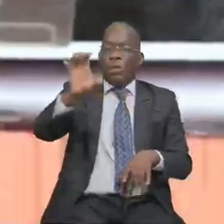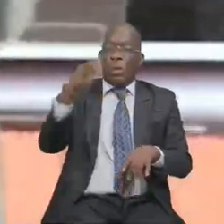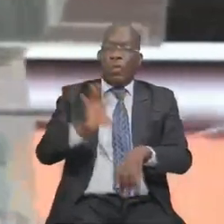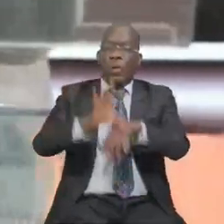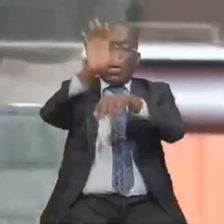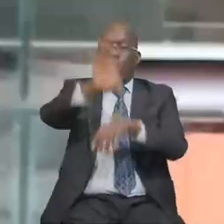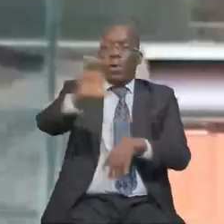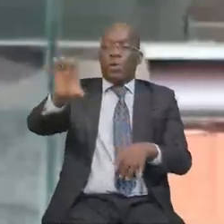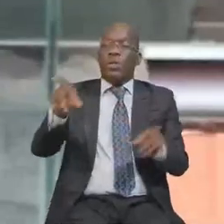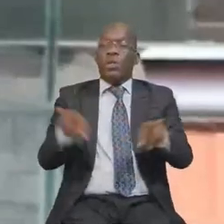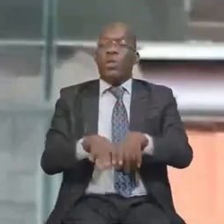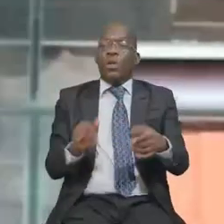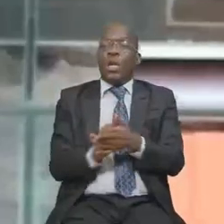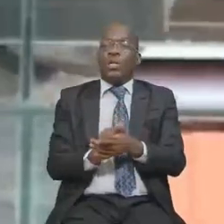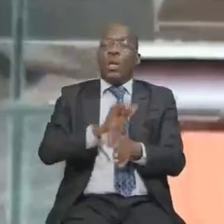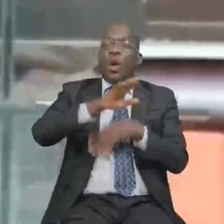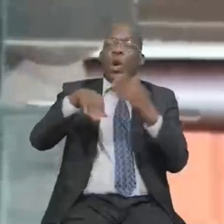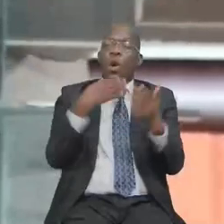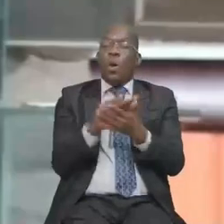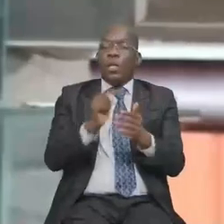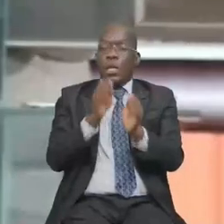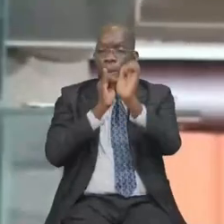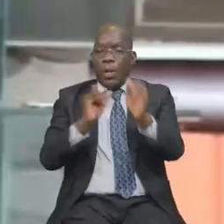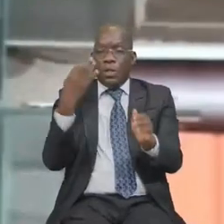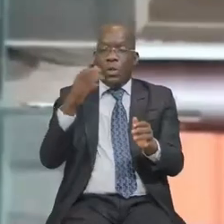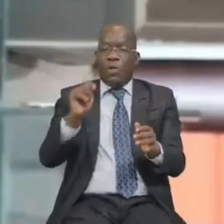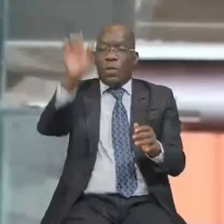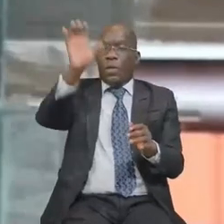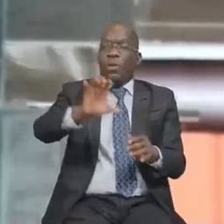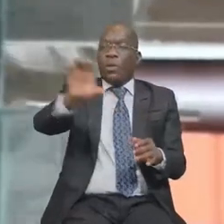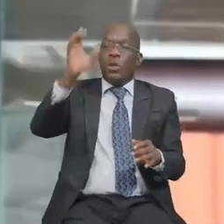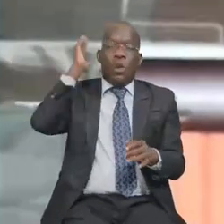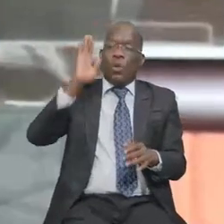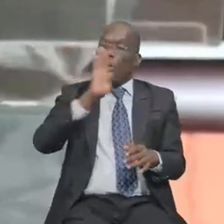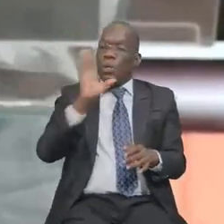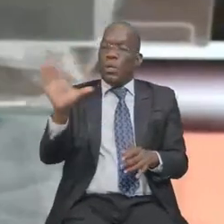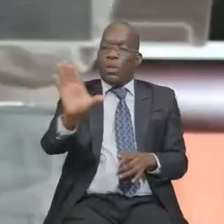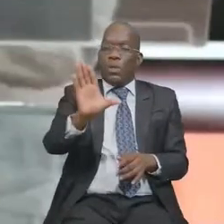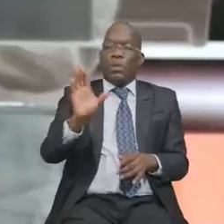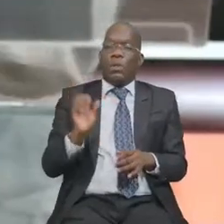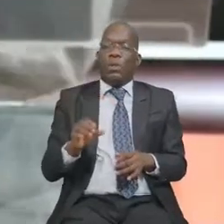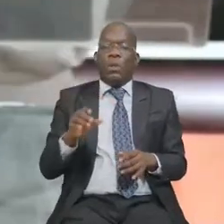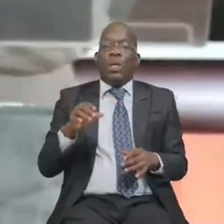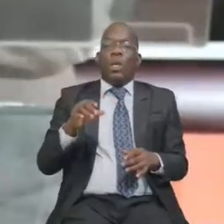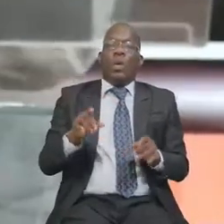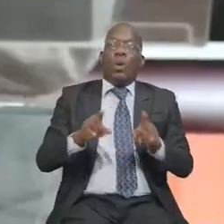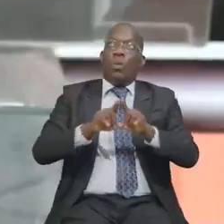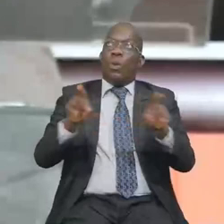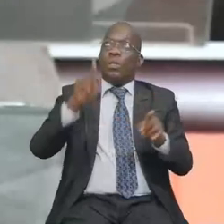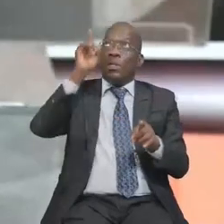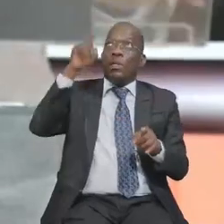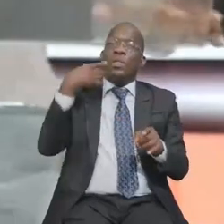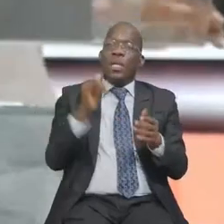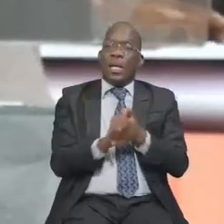afin que toutes ces bénédictions de la croix soient pour vous. Mais il dit, voici encore sur quoi je me